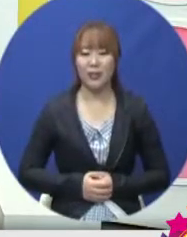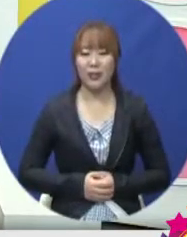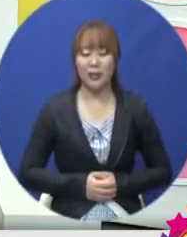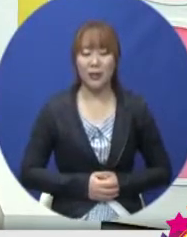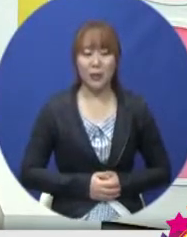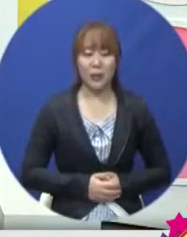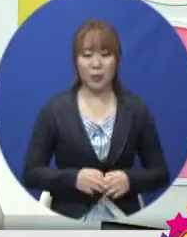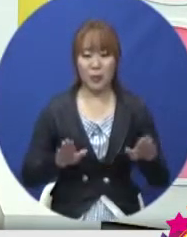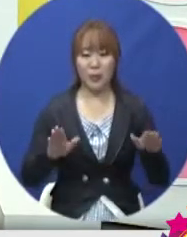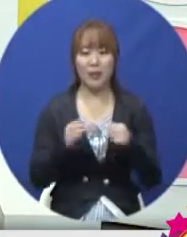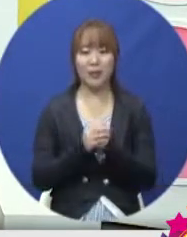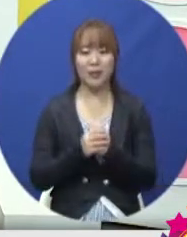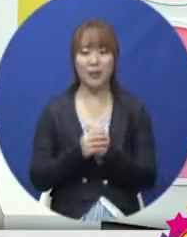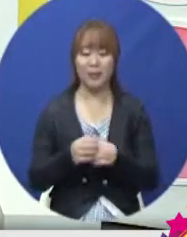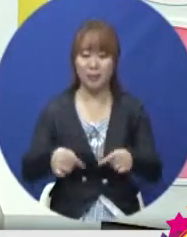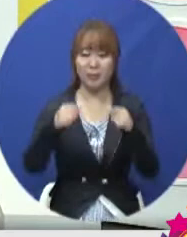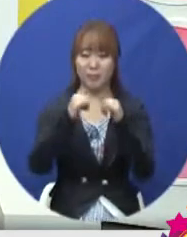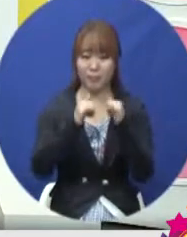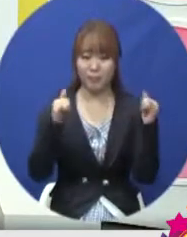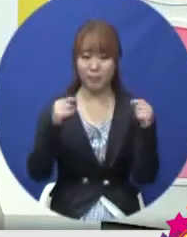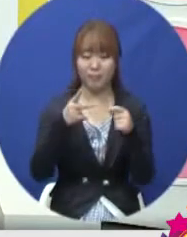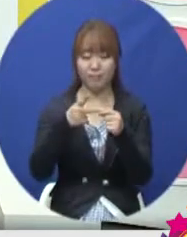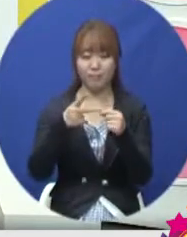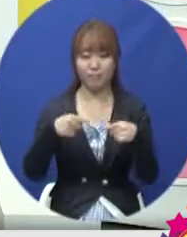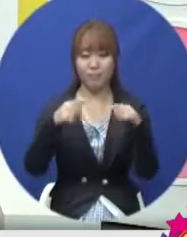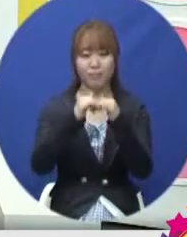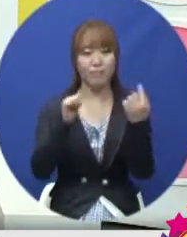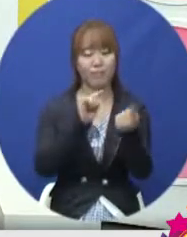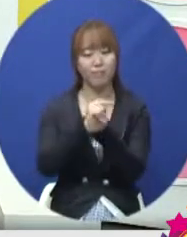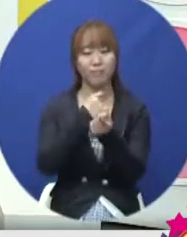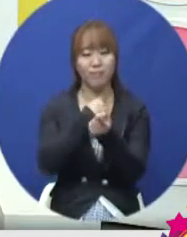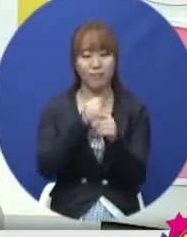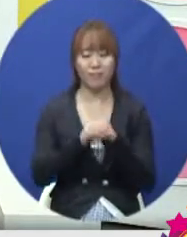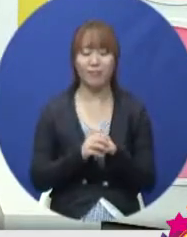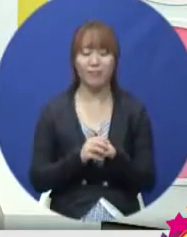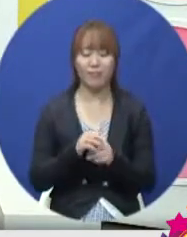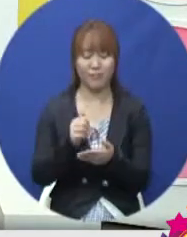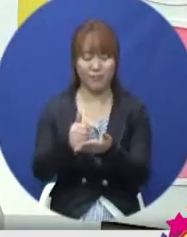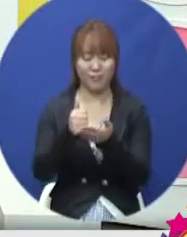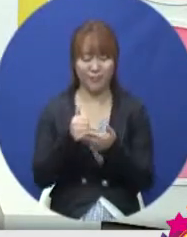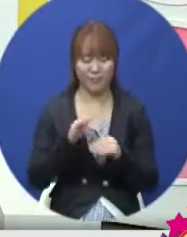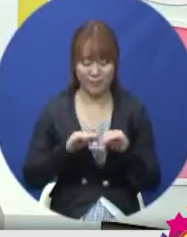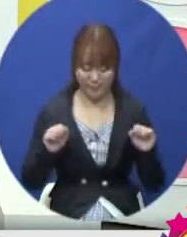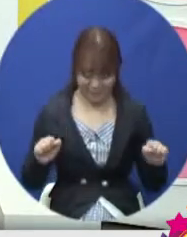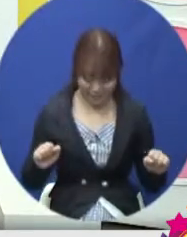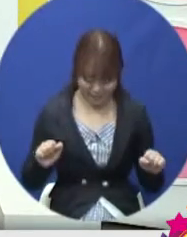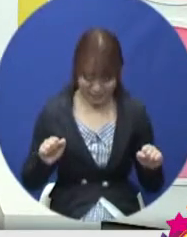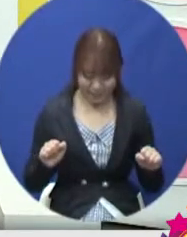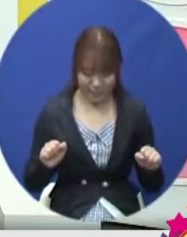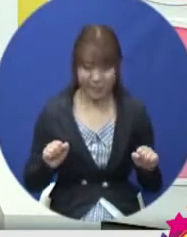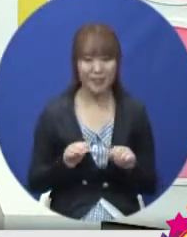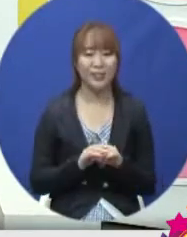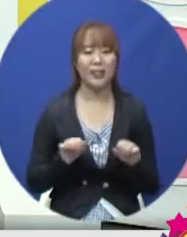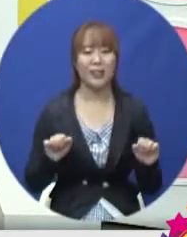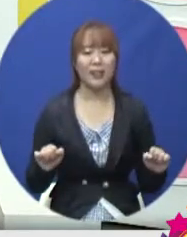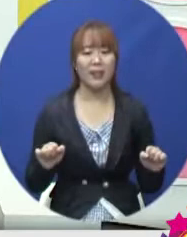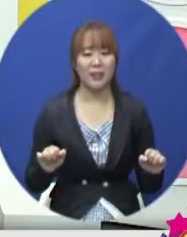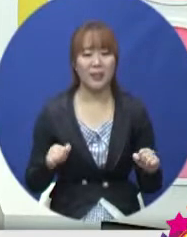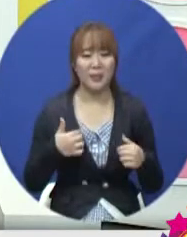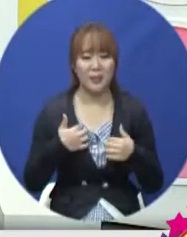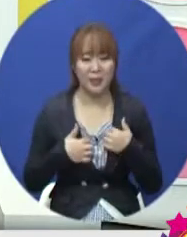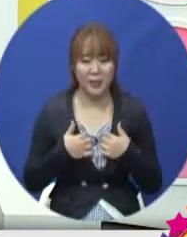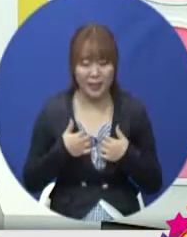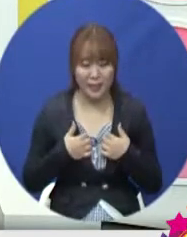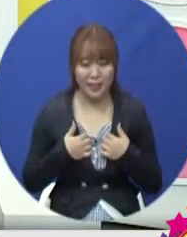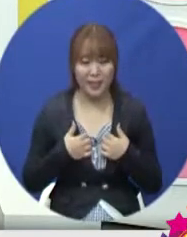자, 이번에는 즉석 참여자분 모실게요. 참가번호 2번입니다. 모셔보도록 할게요. 안녕하세요. 안녕하세요. 네,